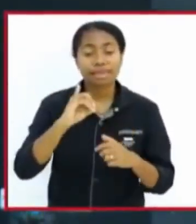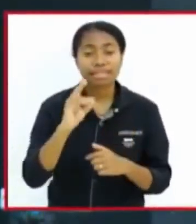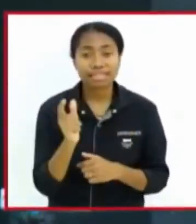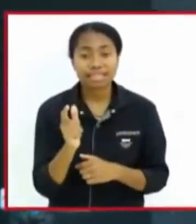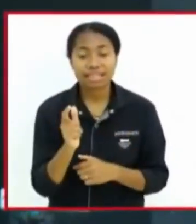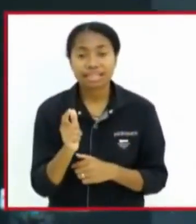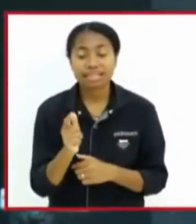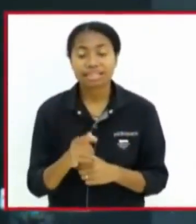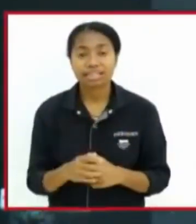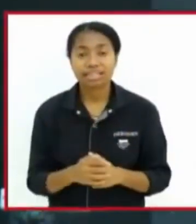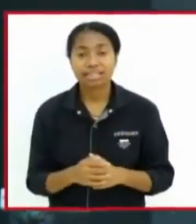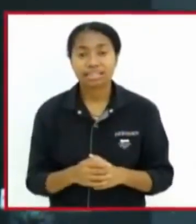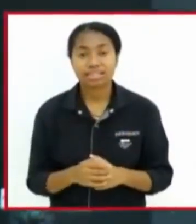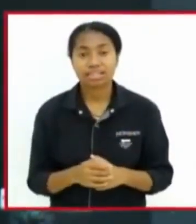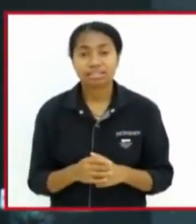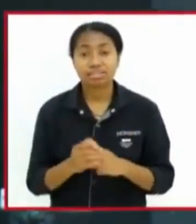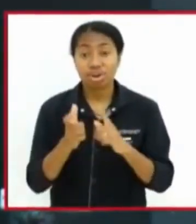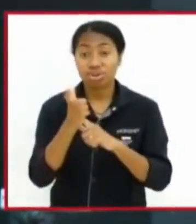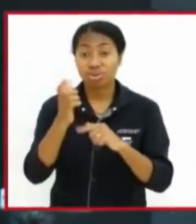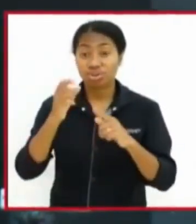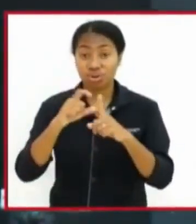Syria Yordania